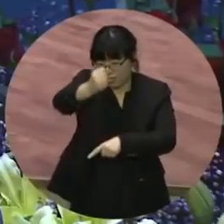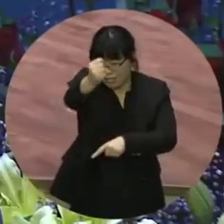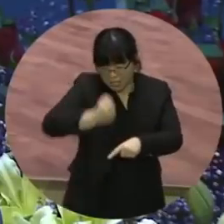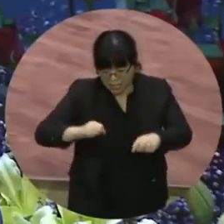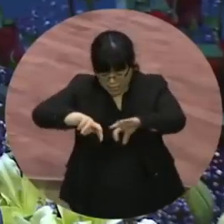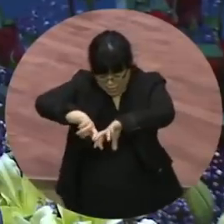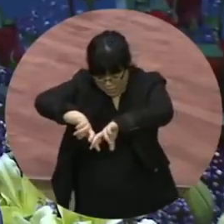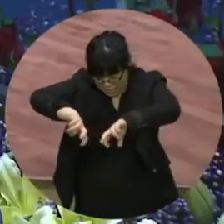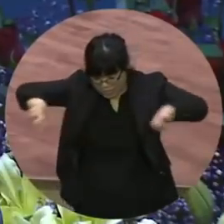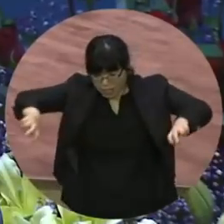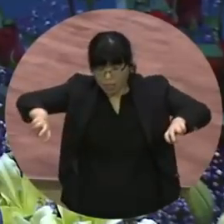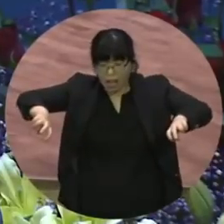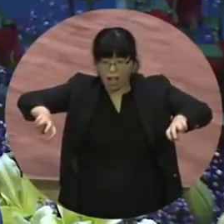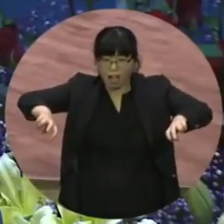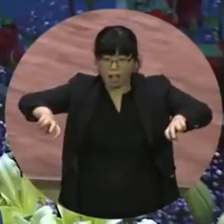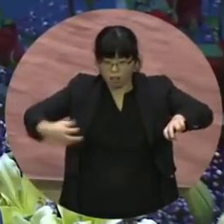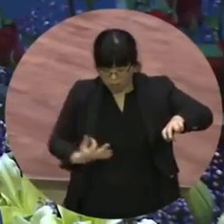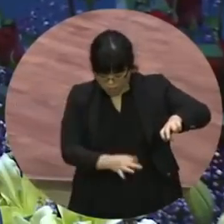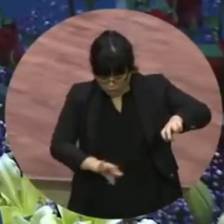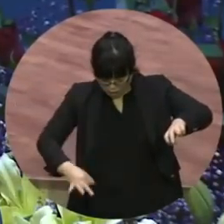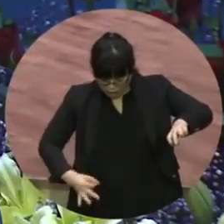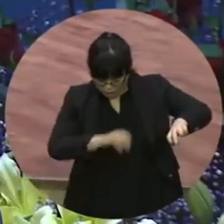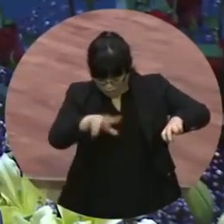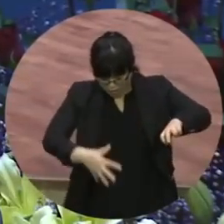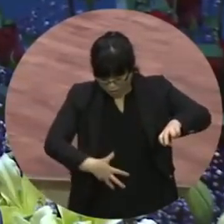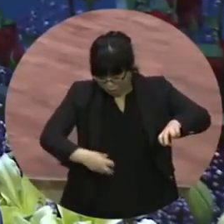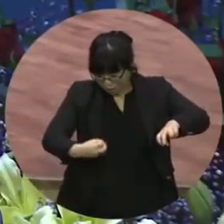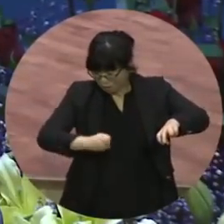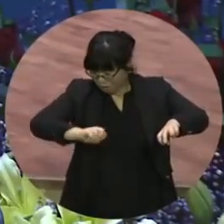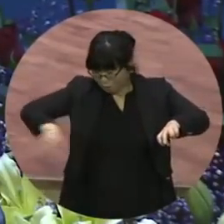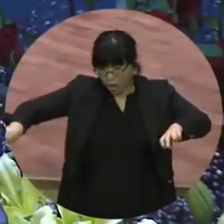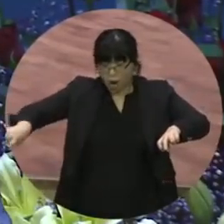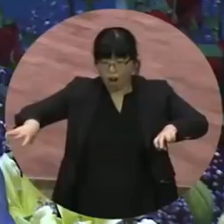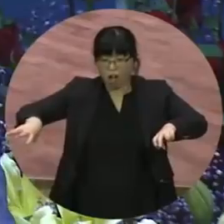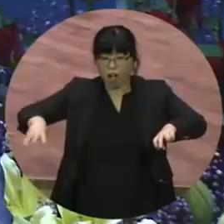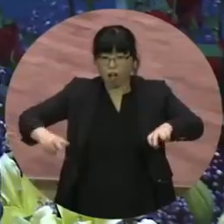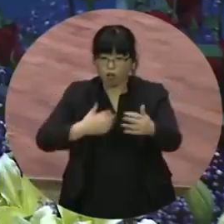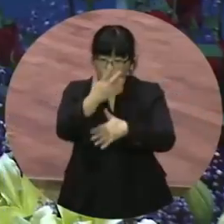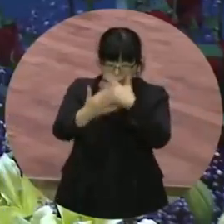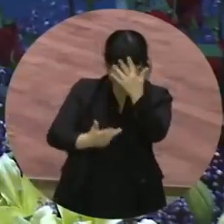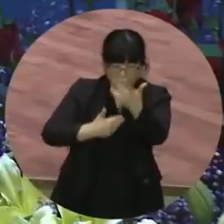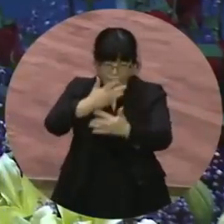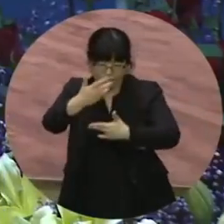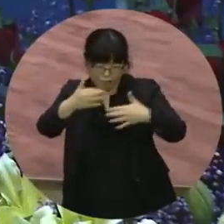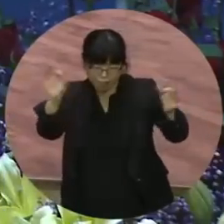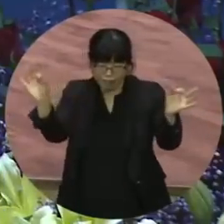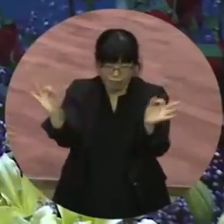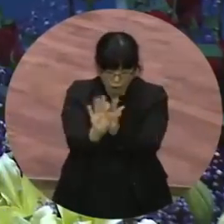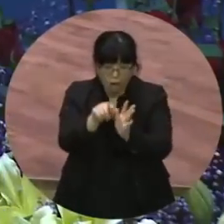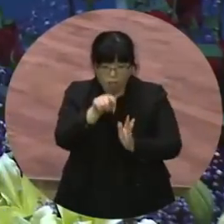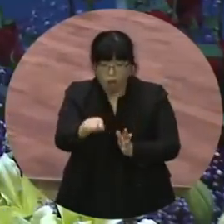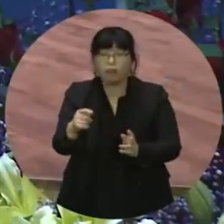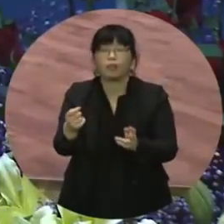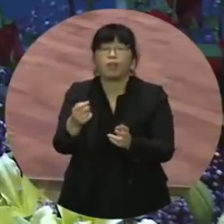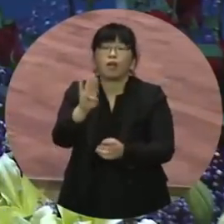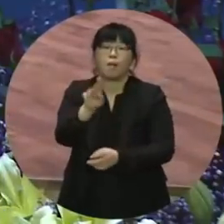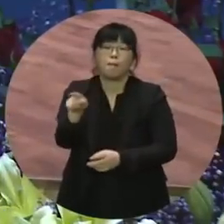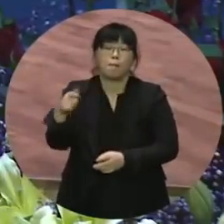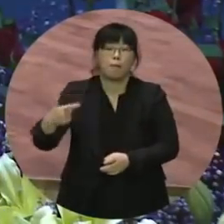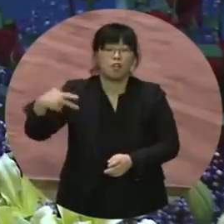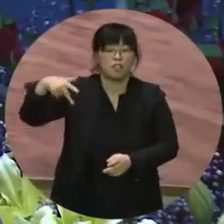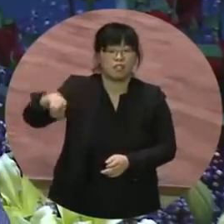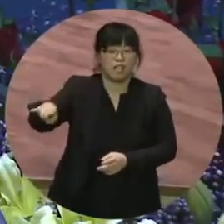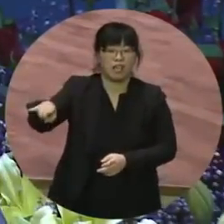내용이에요. 아니, 25년이라는 세월을 기다리게 해가지고 100세 되어서 아들 하나 줘놓고 이걸